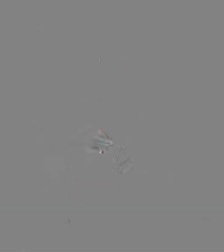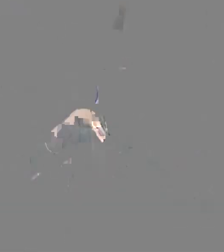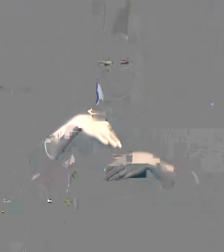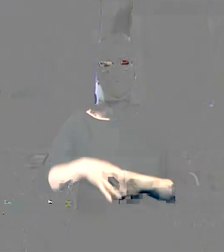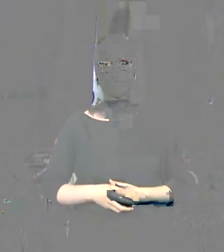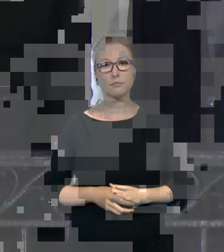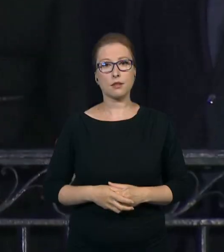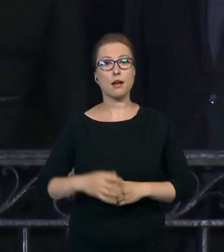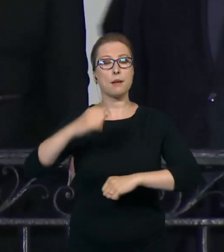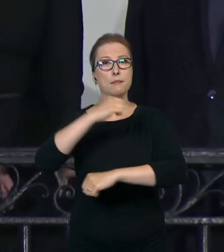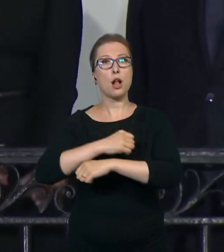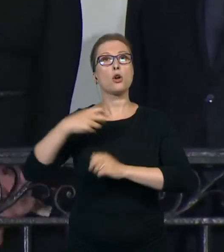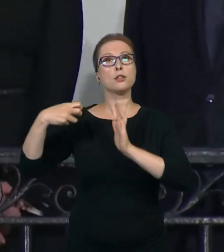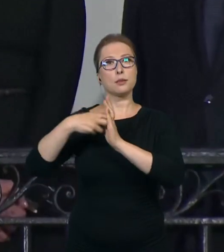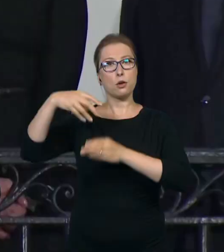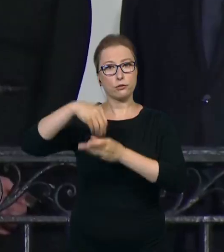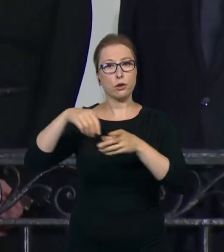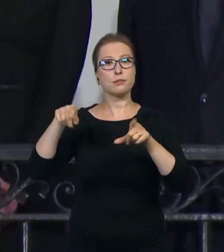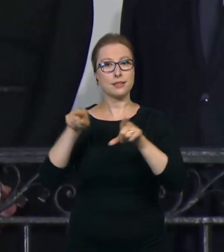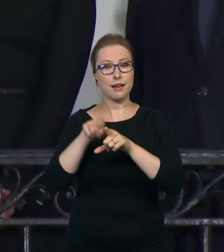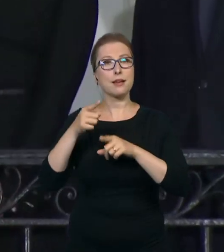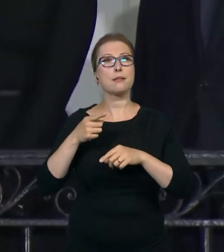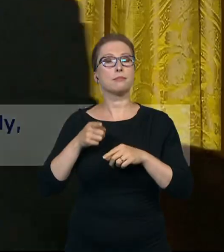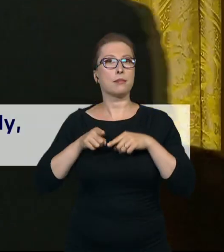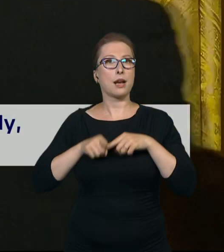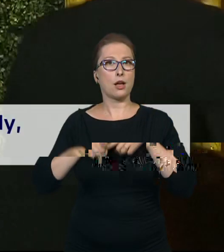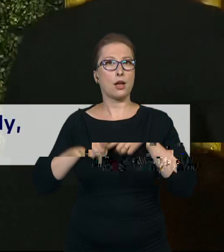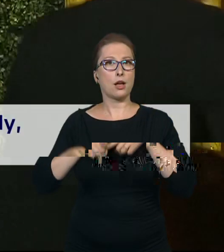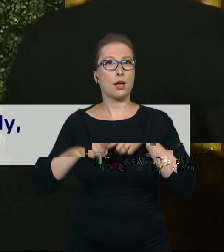Na balkóně byl symbolicky i prezident napadené Ukrajině.